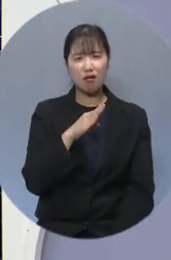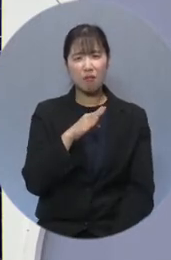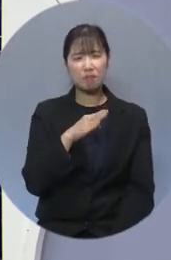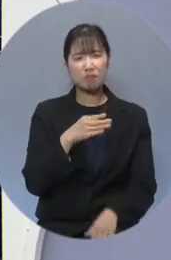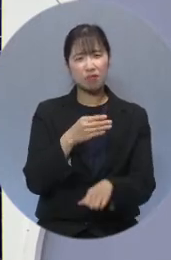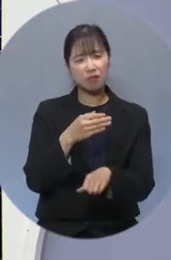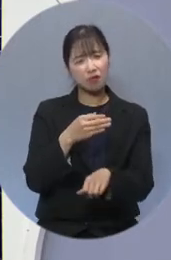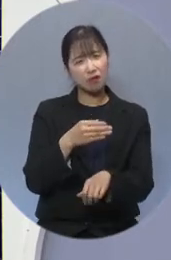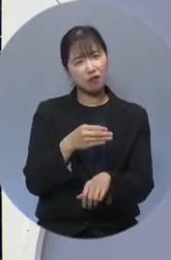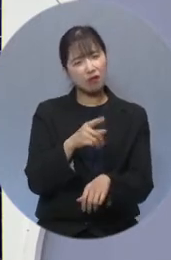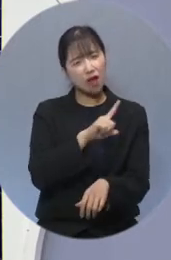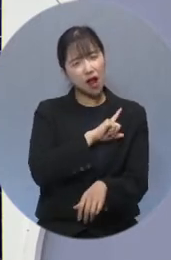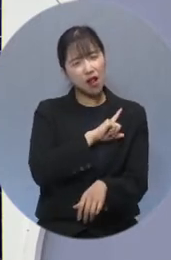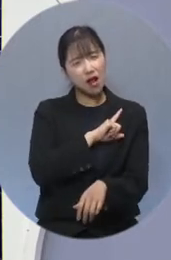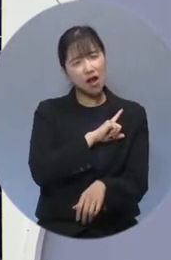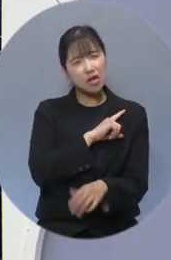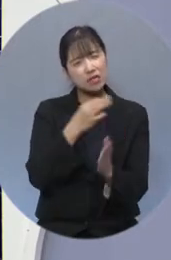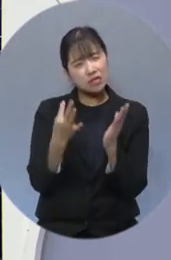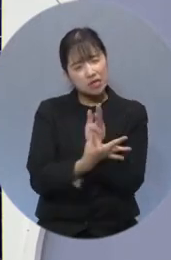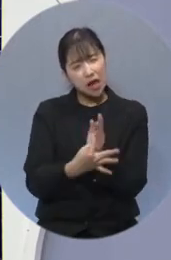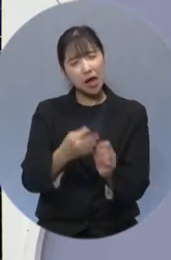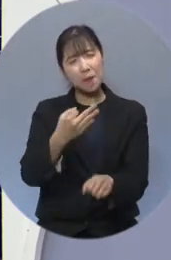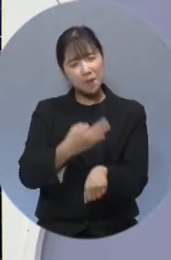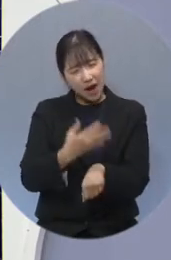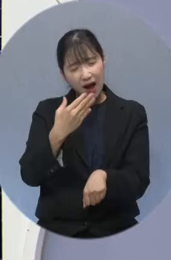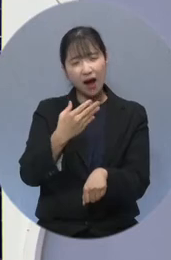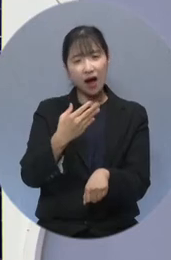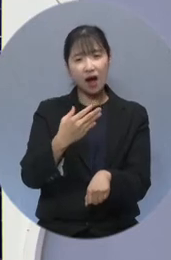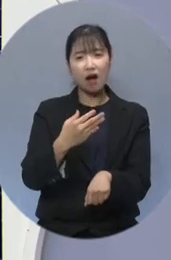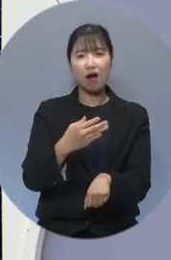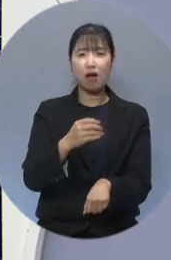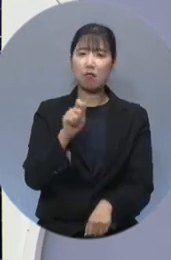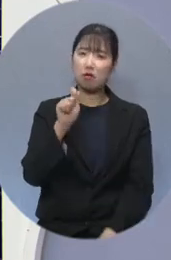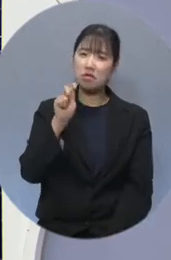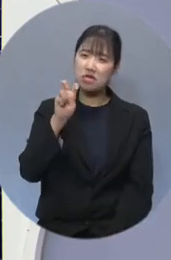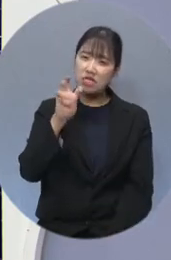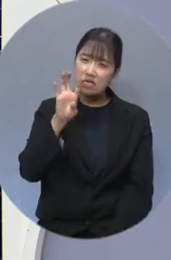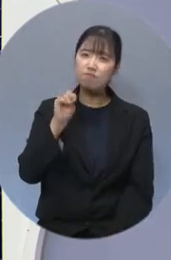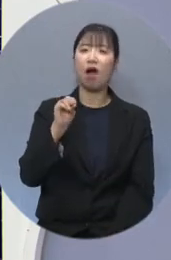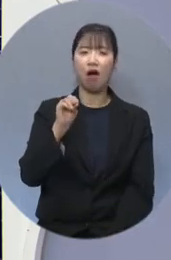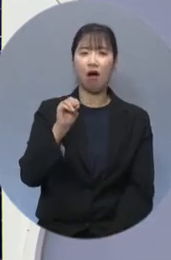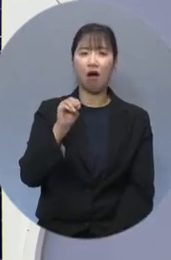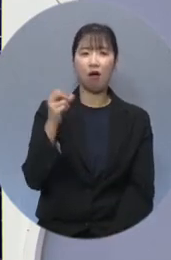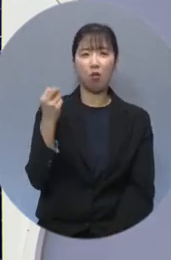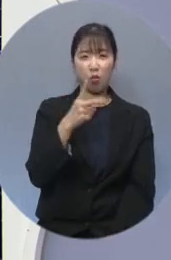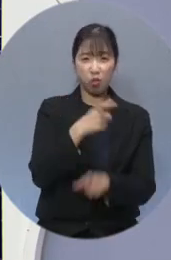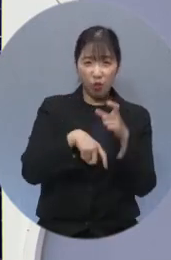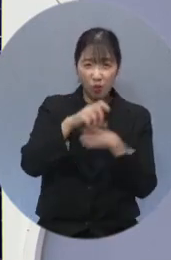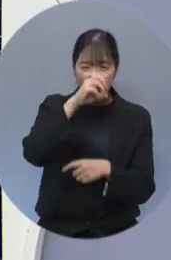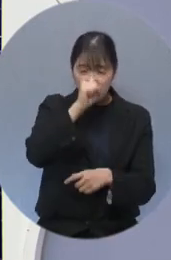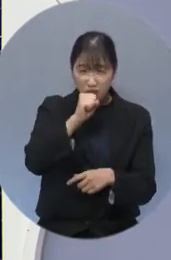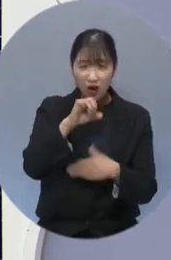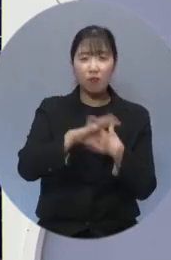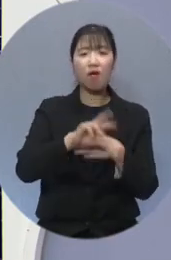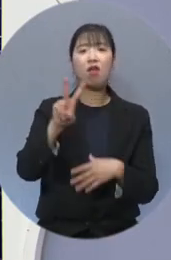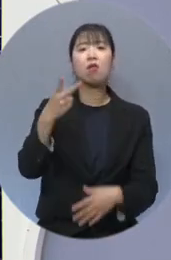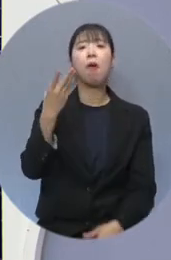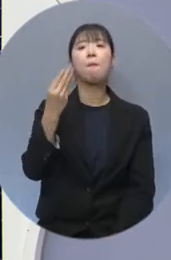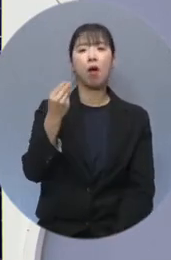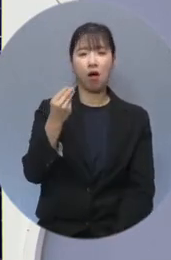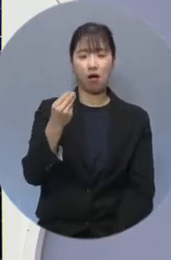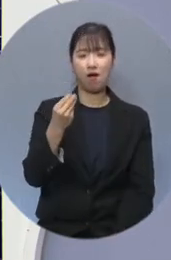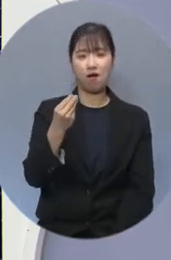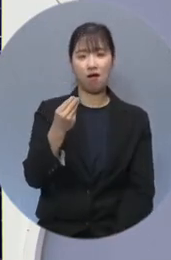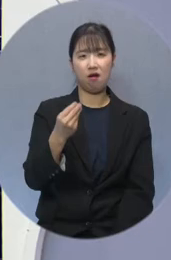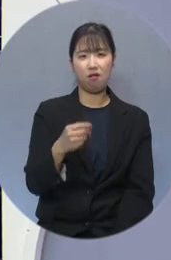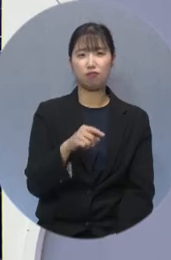좀 이렇게 간단하게 해도 한 수십만 원이고요. 아, 조금 아이고. 좋게 하면 한 200만 원까지도 가고요. 그래요.